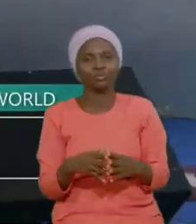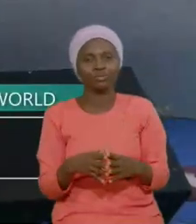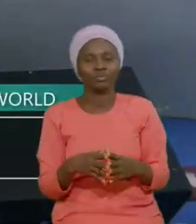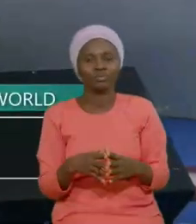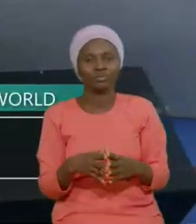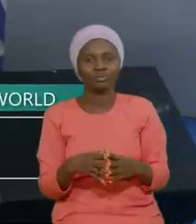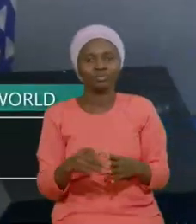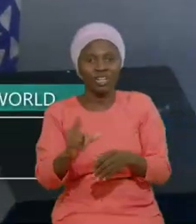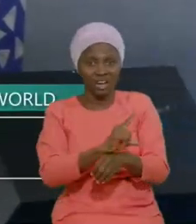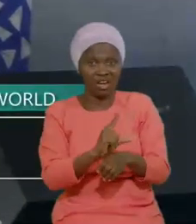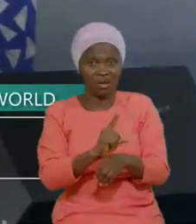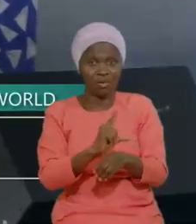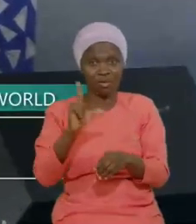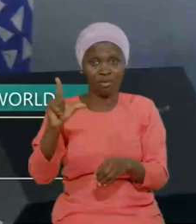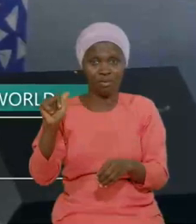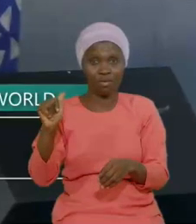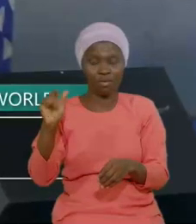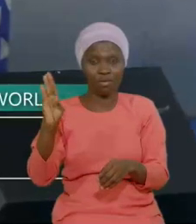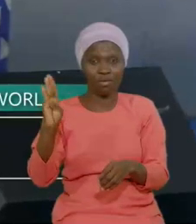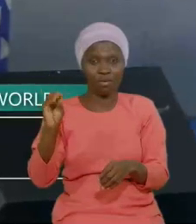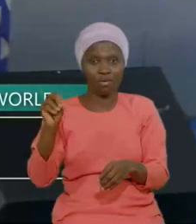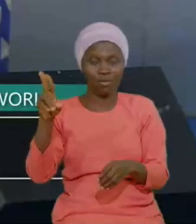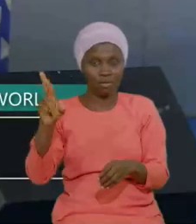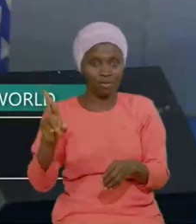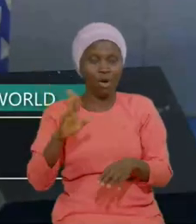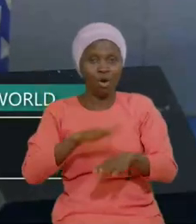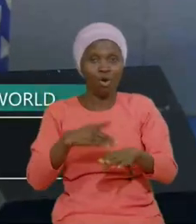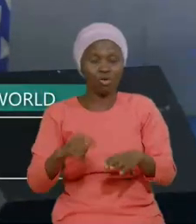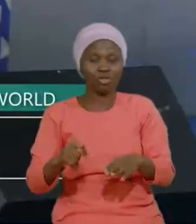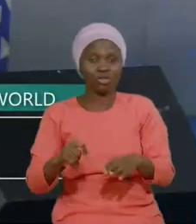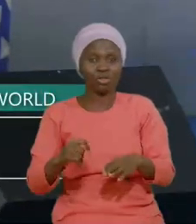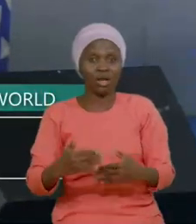Ensuite, travaille pour l'avancement des autres.